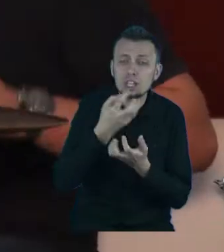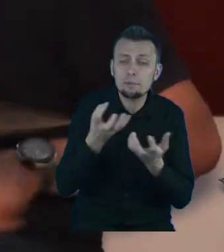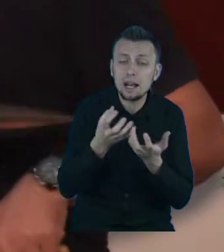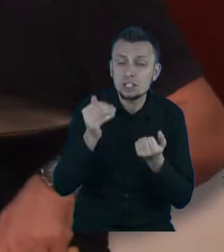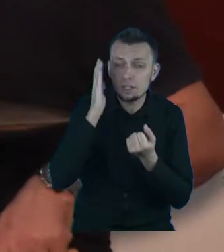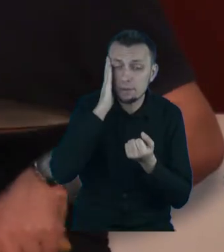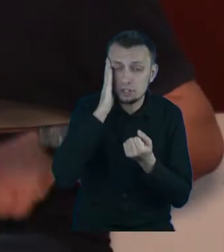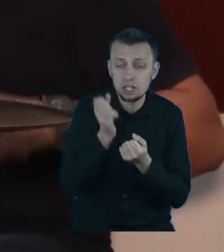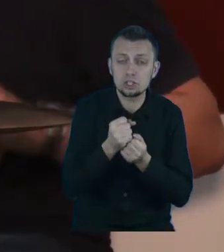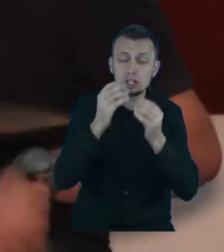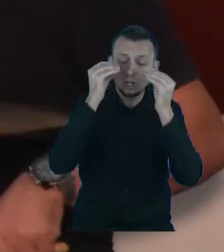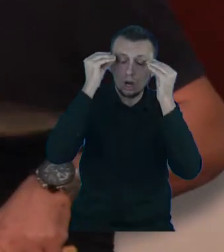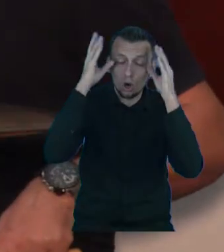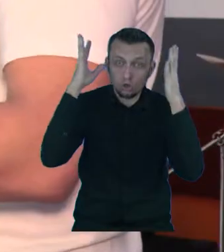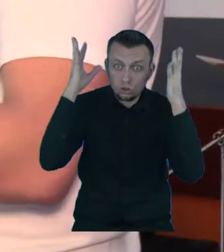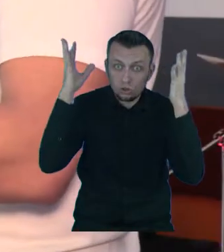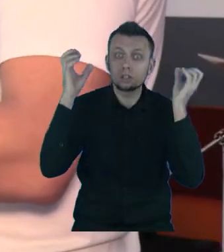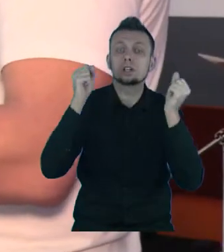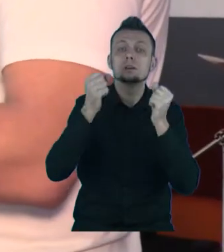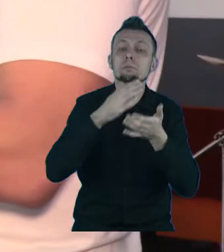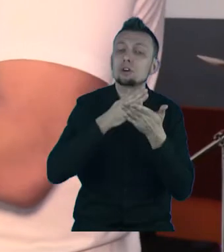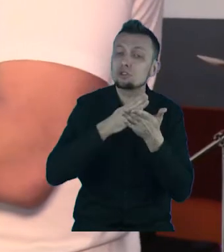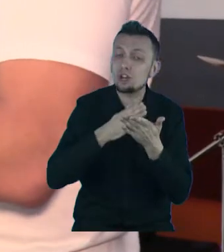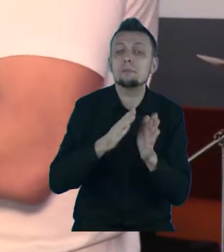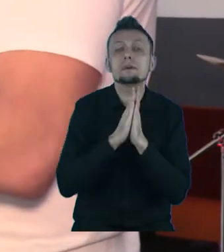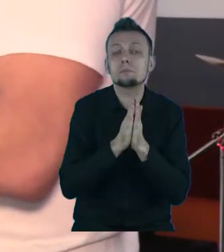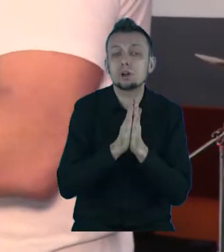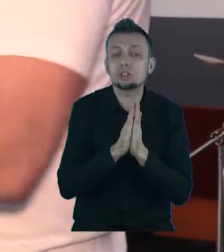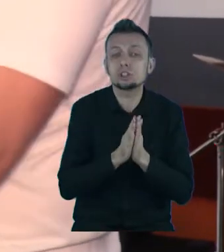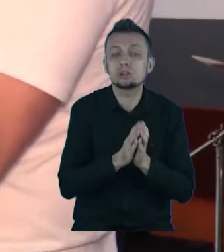potrzeby. Potrzeby w tym przypadku czworonogów.